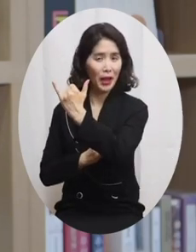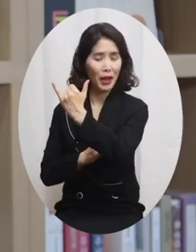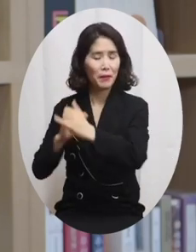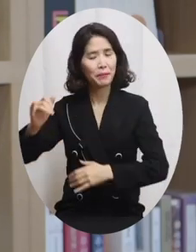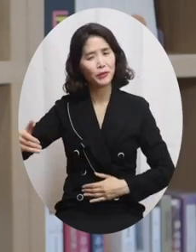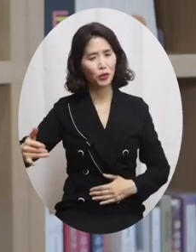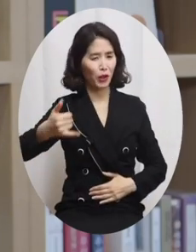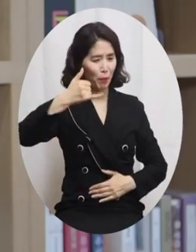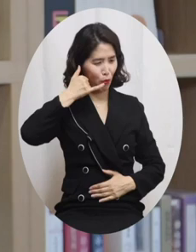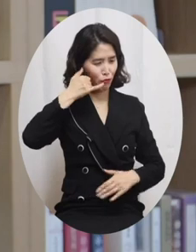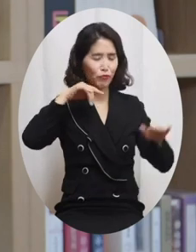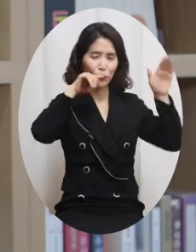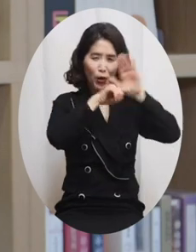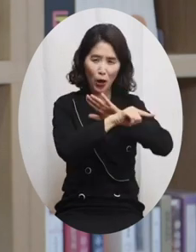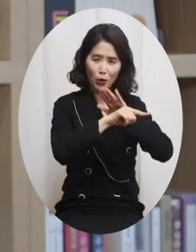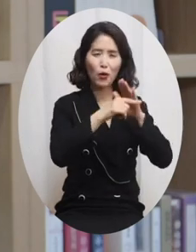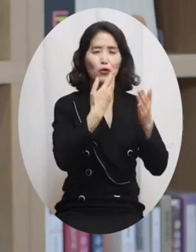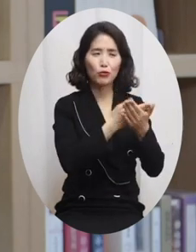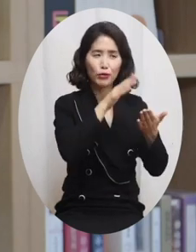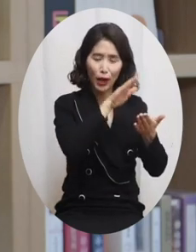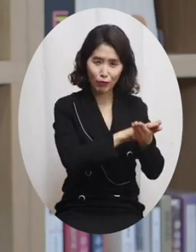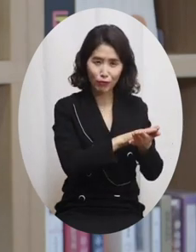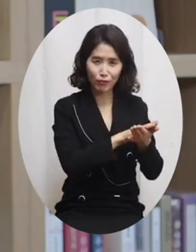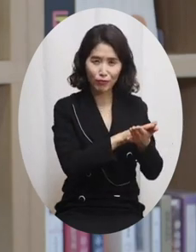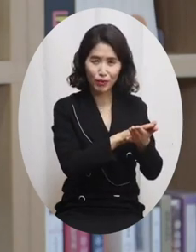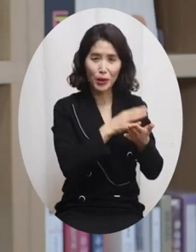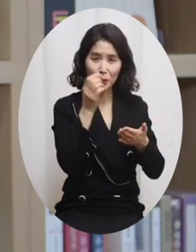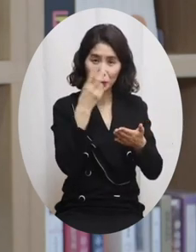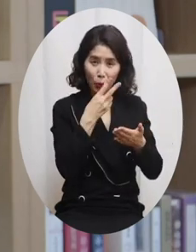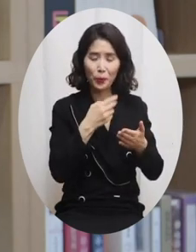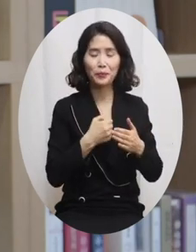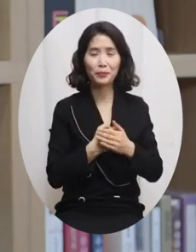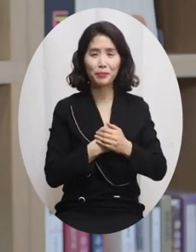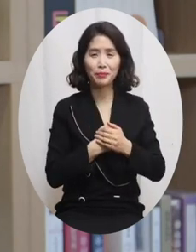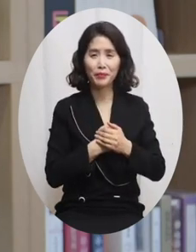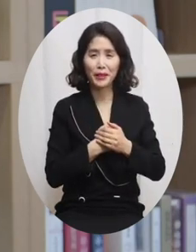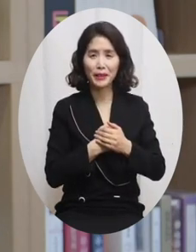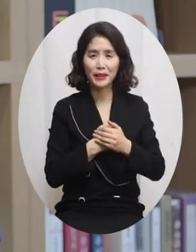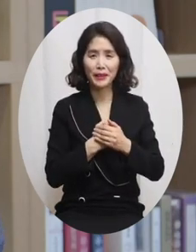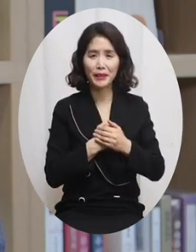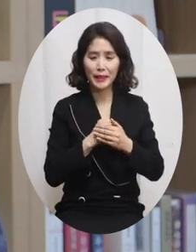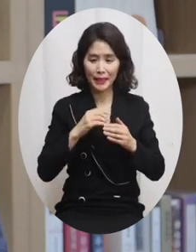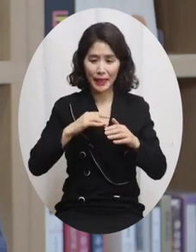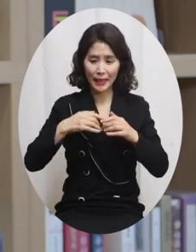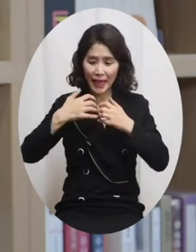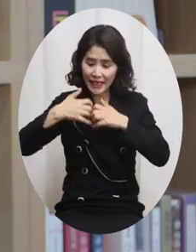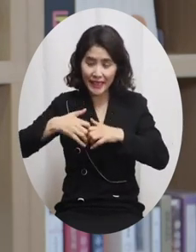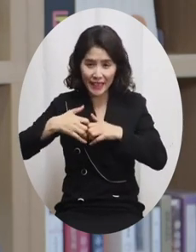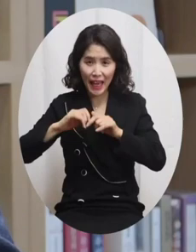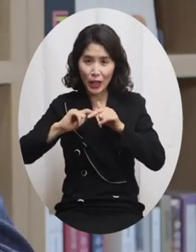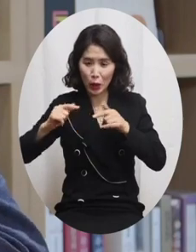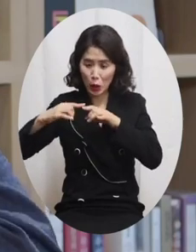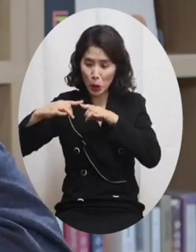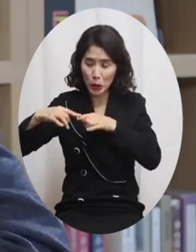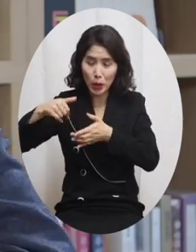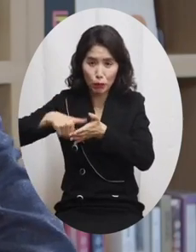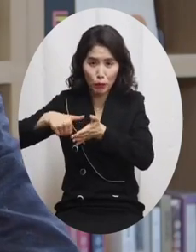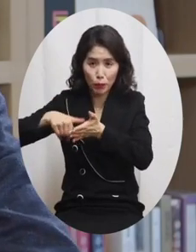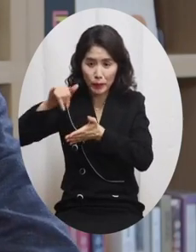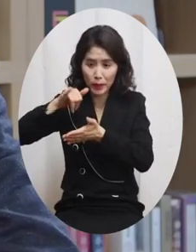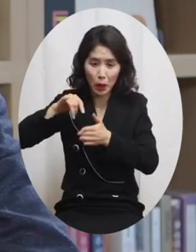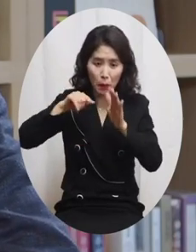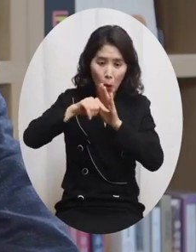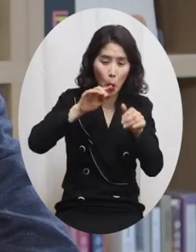가서 고쳐드릴 수 있는 것은 고쳐드리고 네. 그분들이 갖고 있는 공구나 재료를 가지고